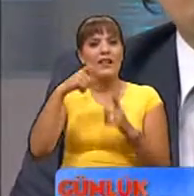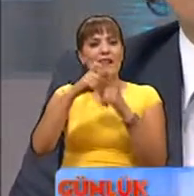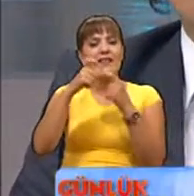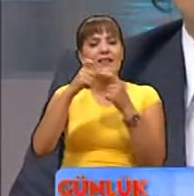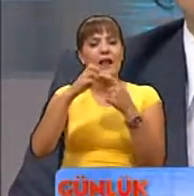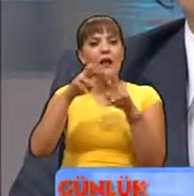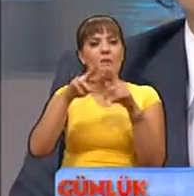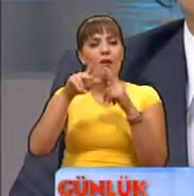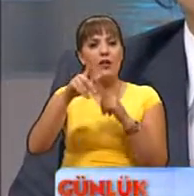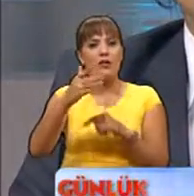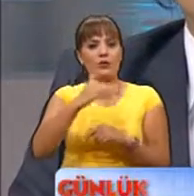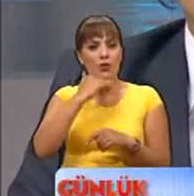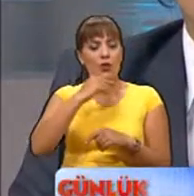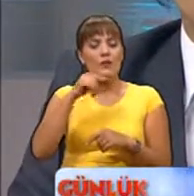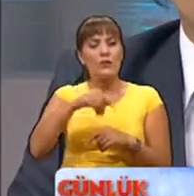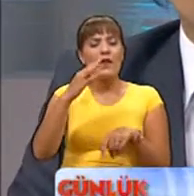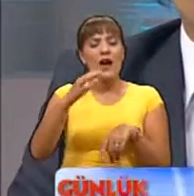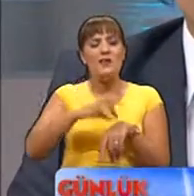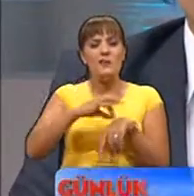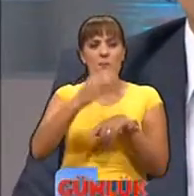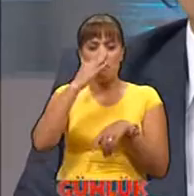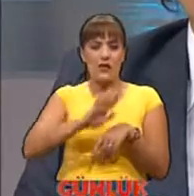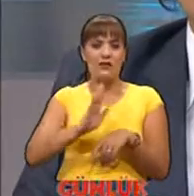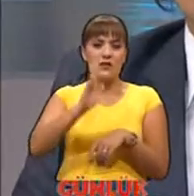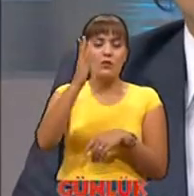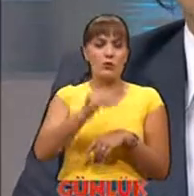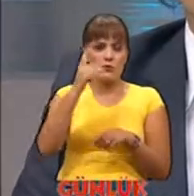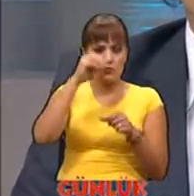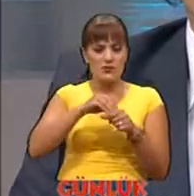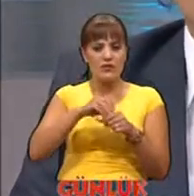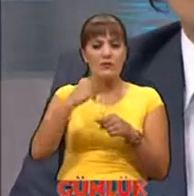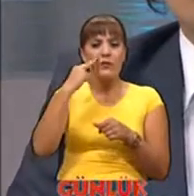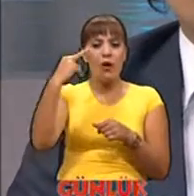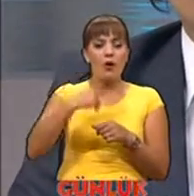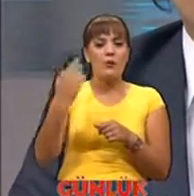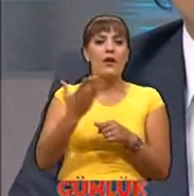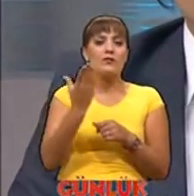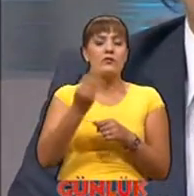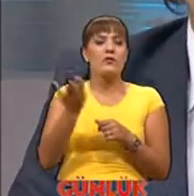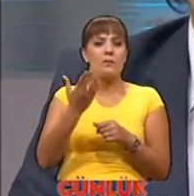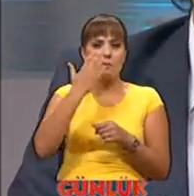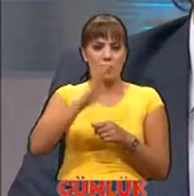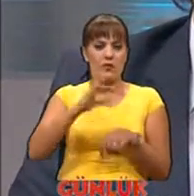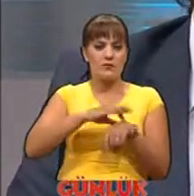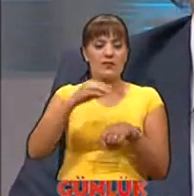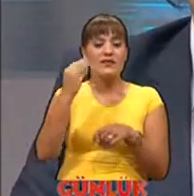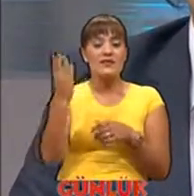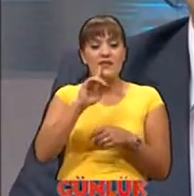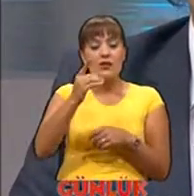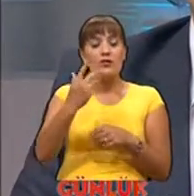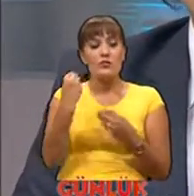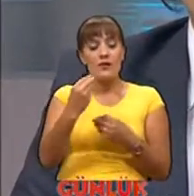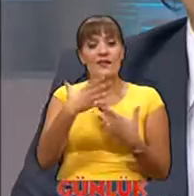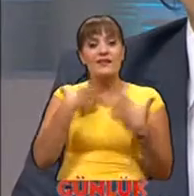dolgu. Bu biraz hastaların beklentilerinin artmasından dolayı oldu. Estetik konuda daha çok şeyler bekliyor hastalar bizden. Sadece güzel ve